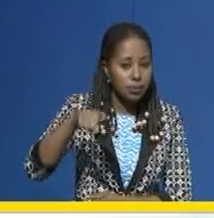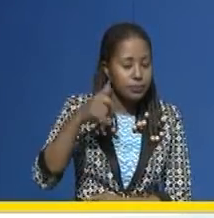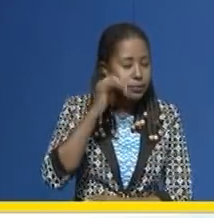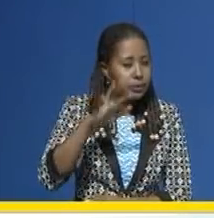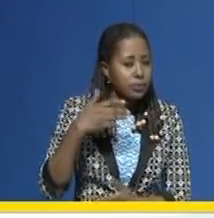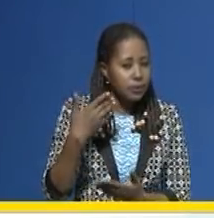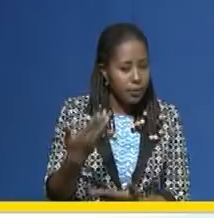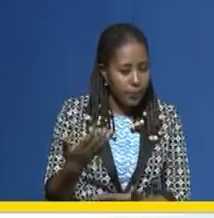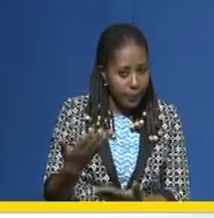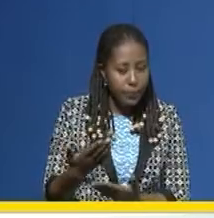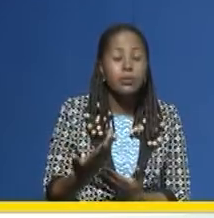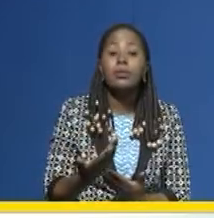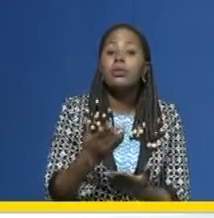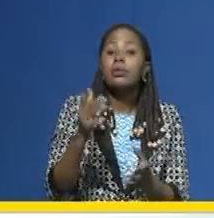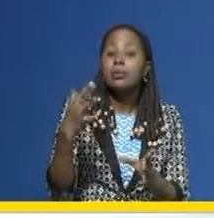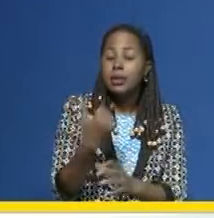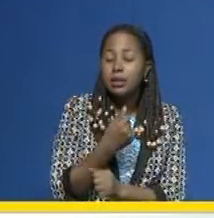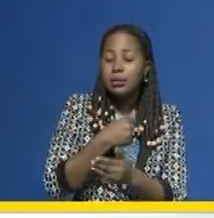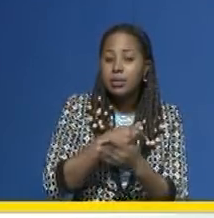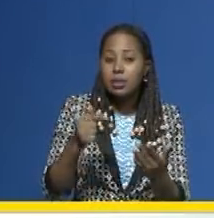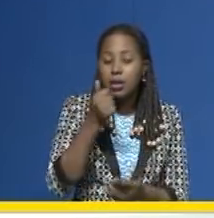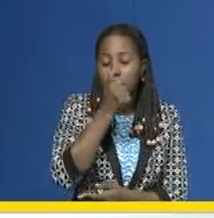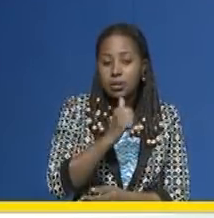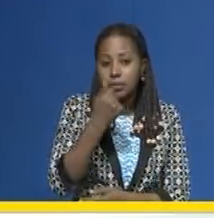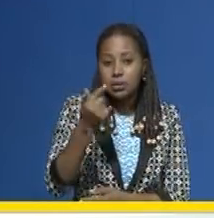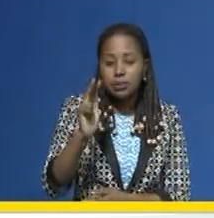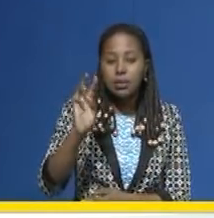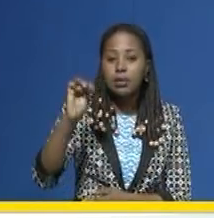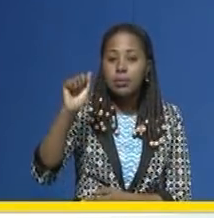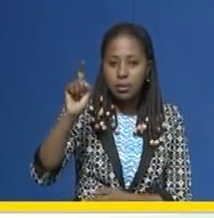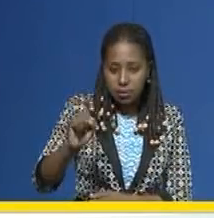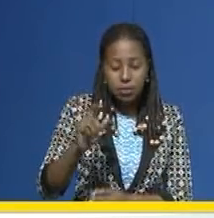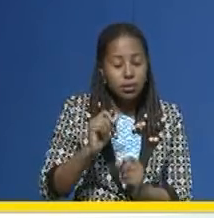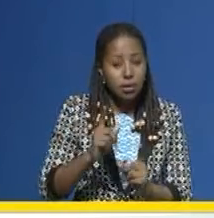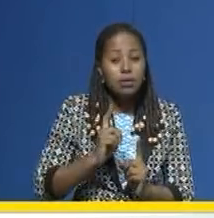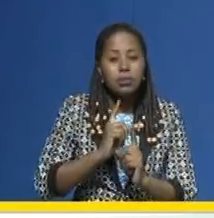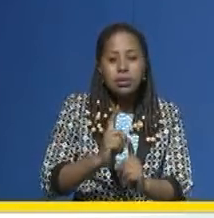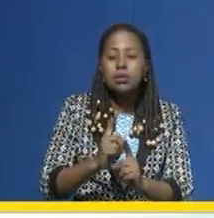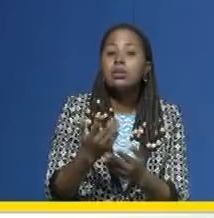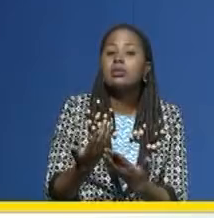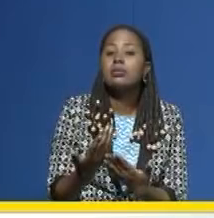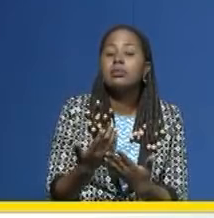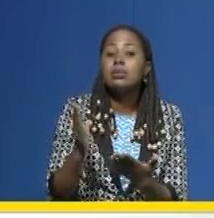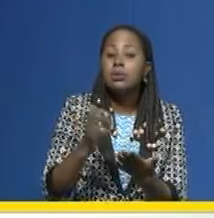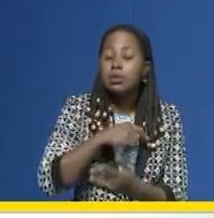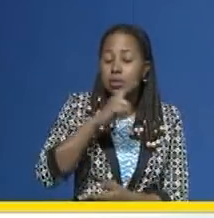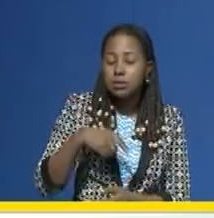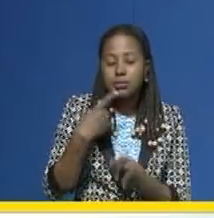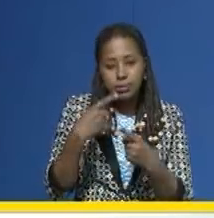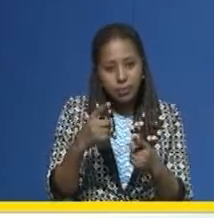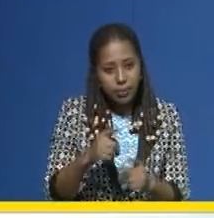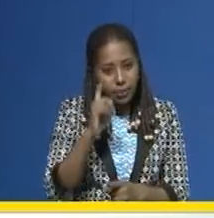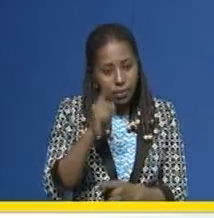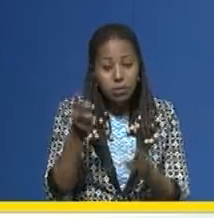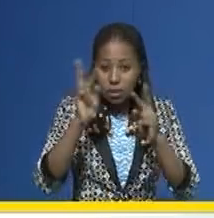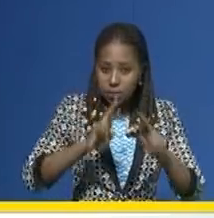kwenye simu yako ya mkononi tukipatikana kwa Azam TV Max. Lakini pia tufuatilie katika kurasa zetu mbalimbali